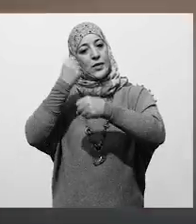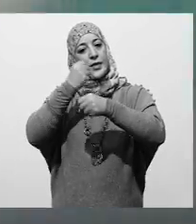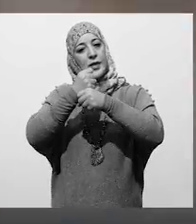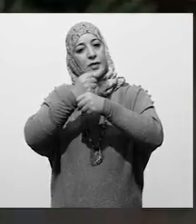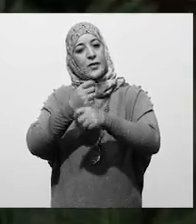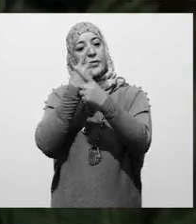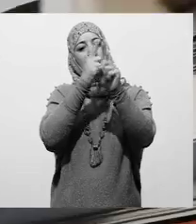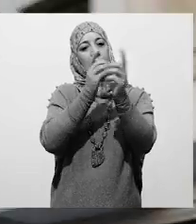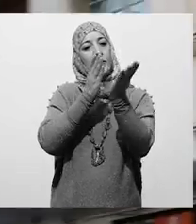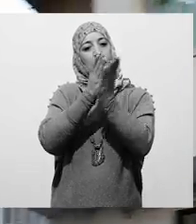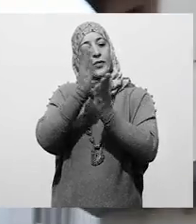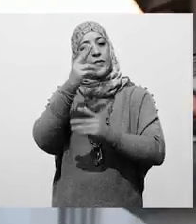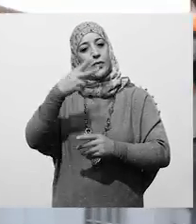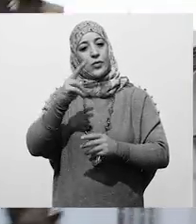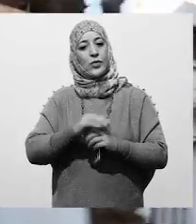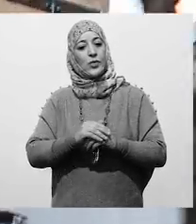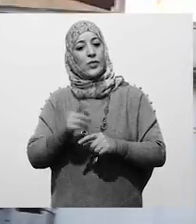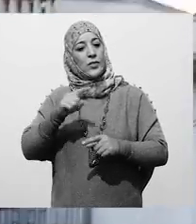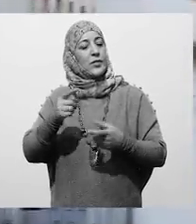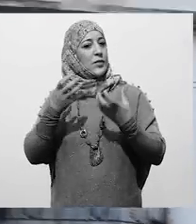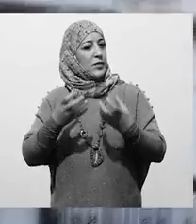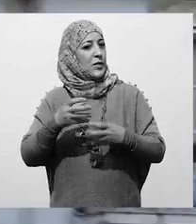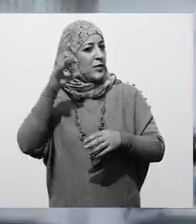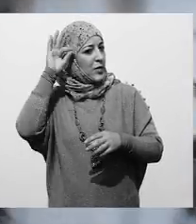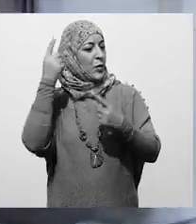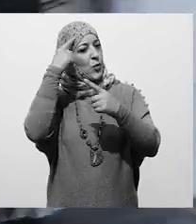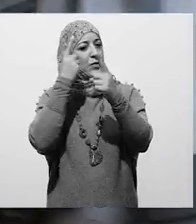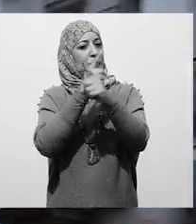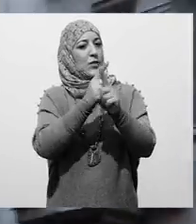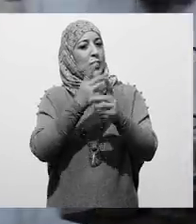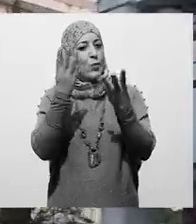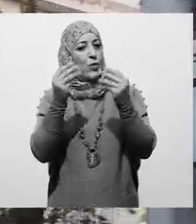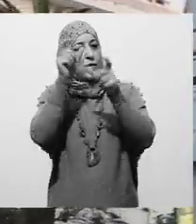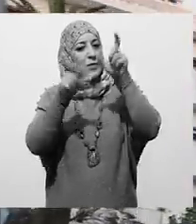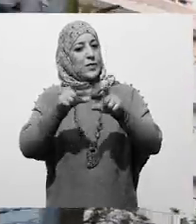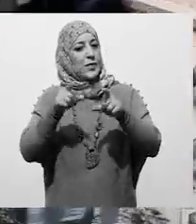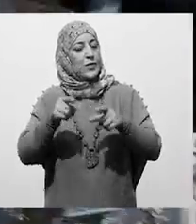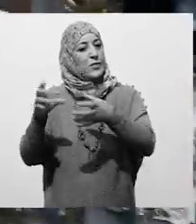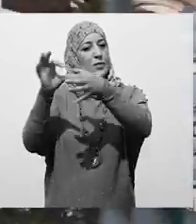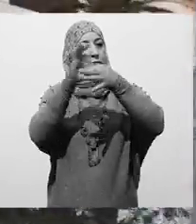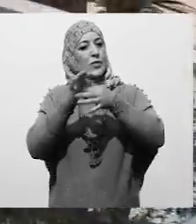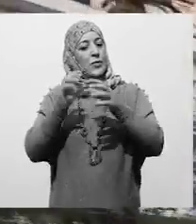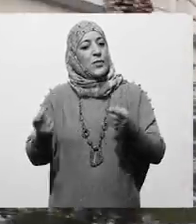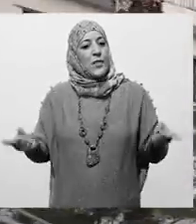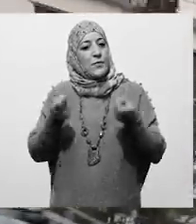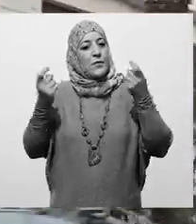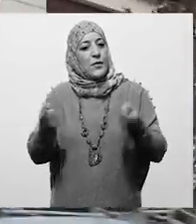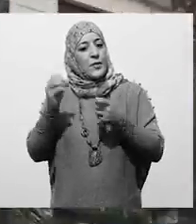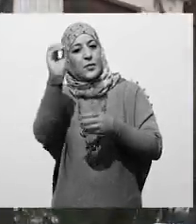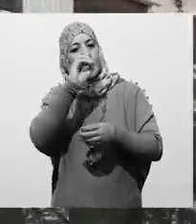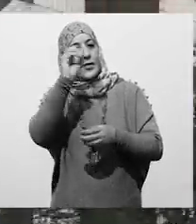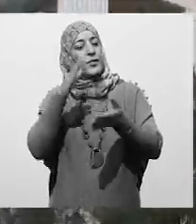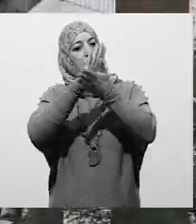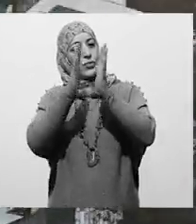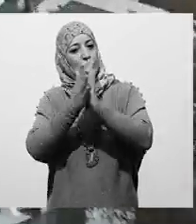de travailler sur la défense de leurs droits. Aujourd'hui, les personnes handicapées sont en mesure de se défendre. Beaucoup de personnes se sont regroupées et ont formé